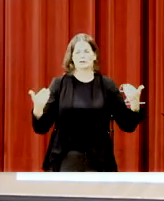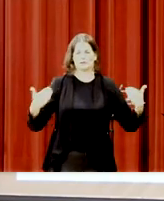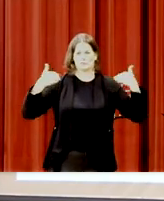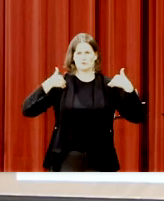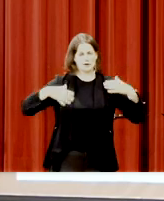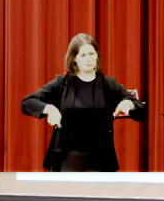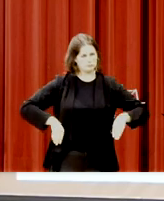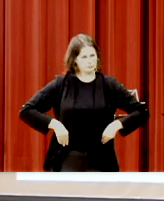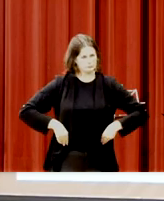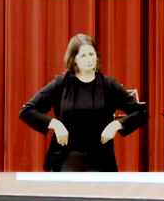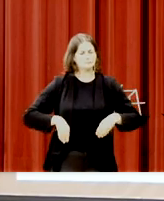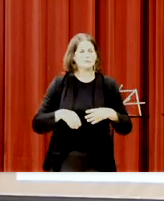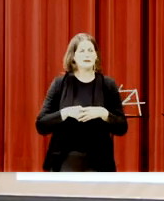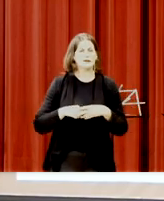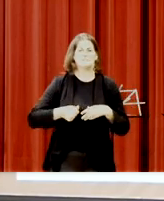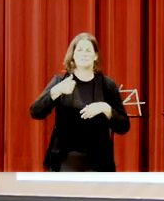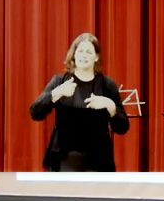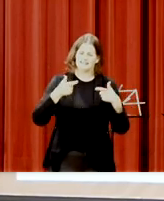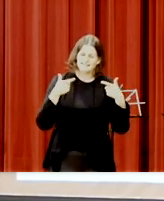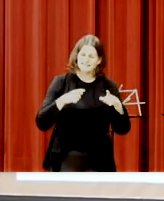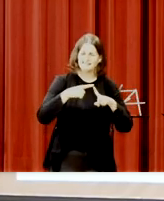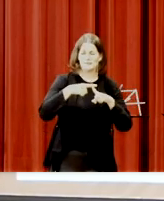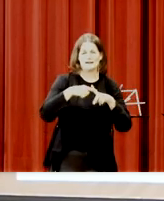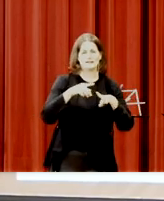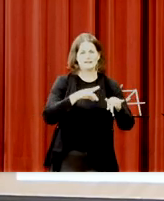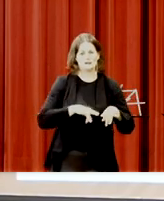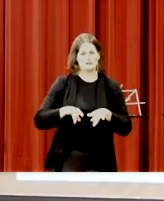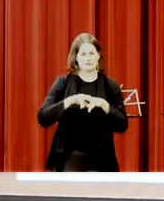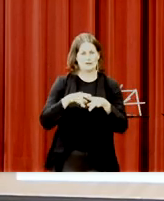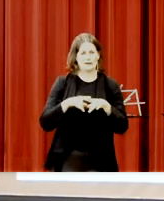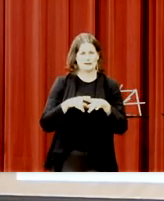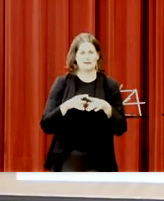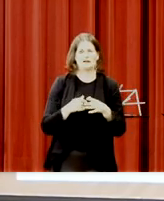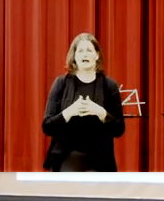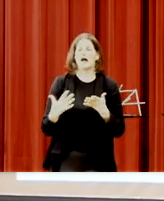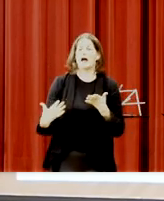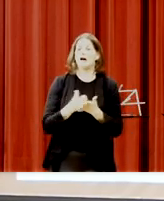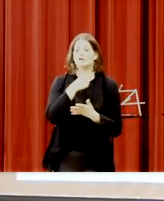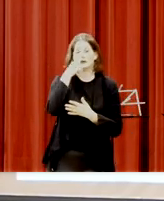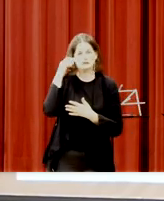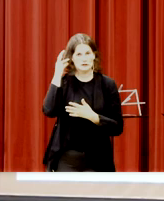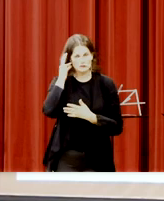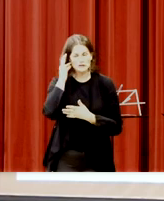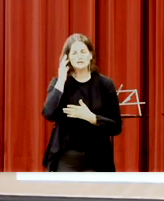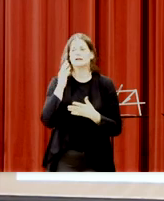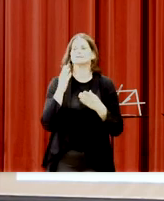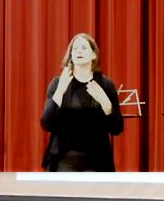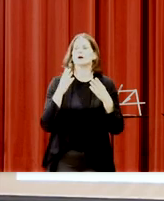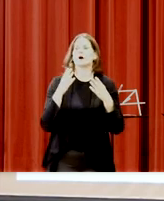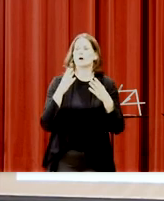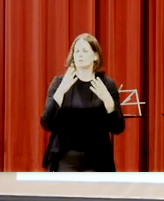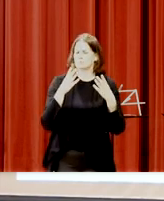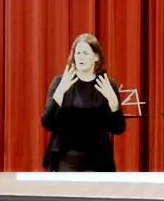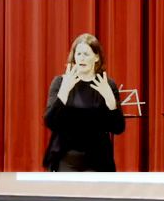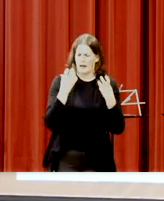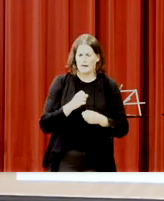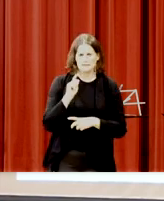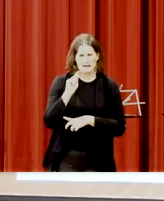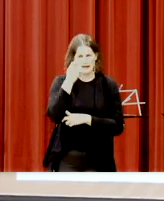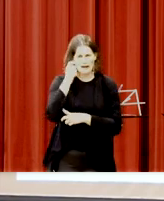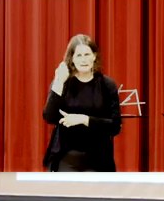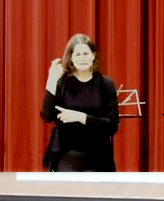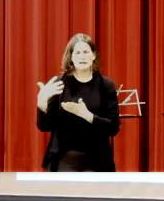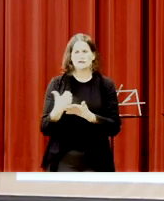doncs, molts èxits, tot el suport i el compromís de que tindreu la Rovira i Virgili com un element còmplice amb